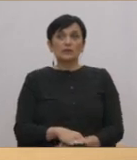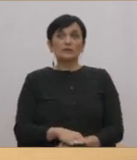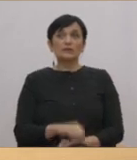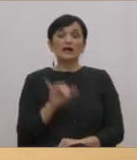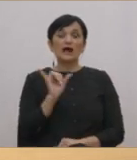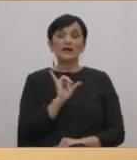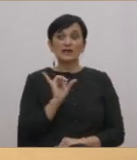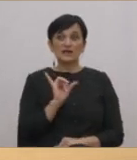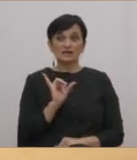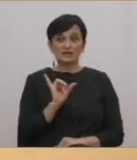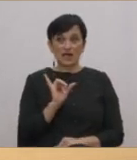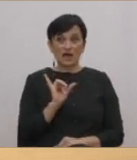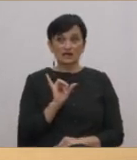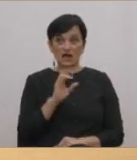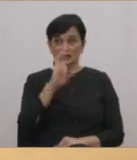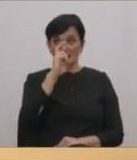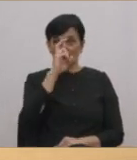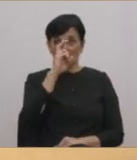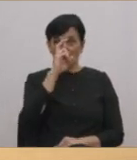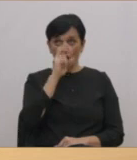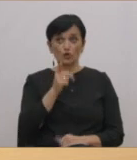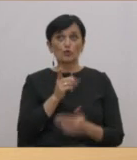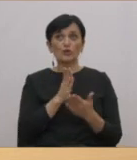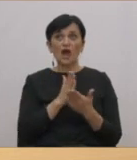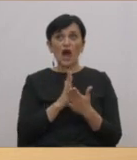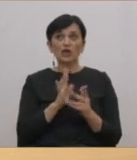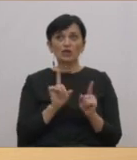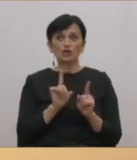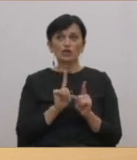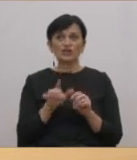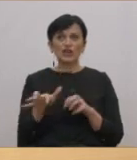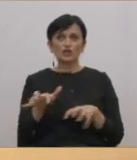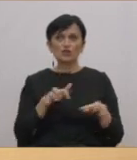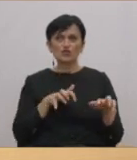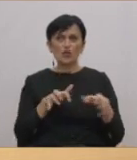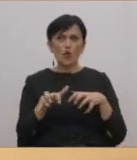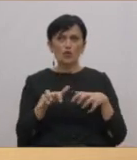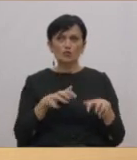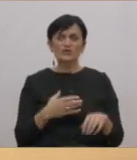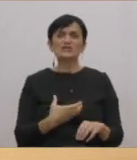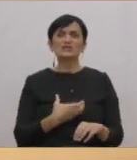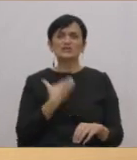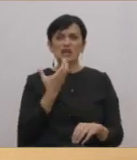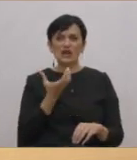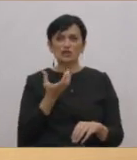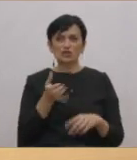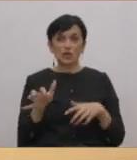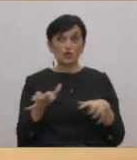და სადაც ხელისუფლება არ არის ისეთი კორუმპირებული, საშლად